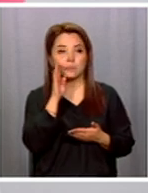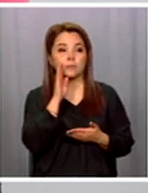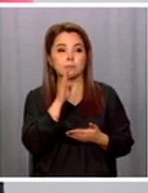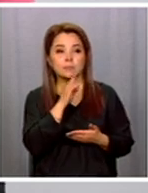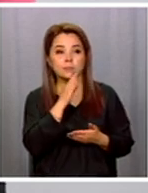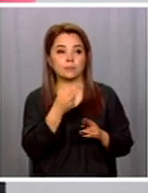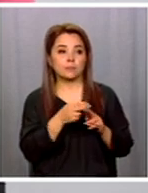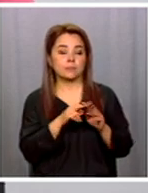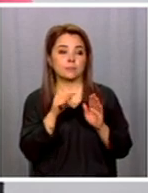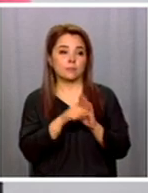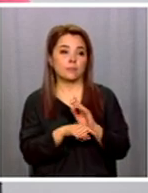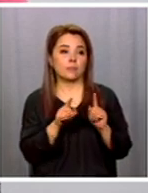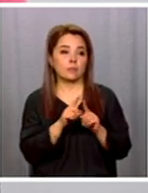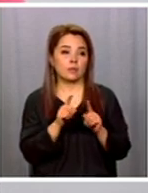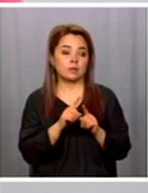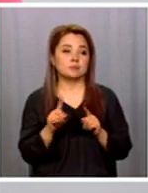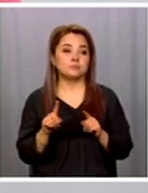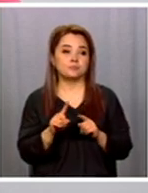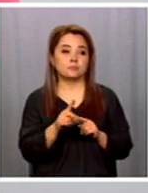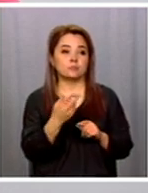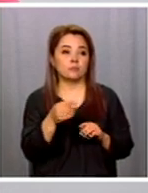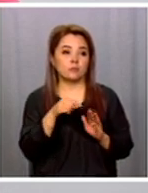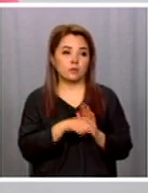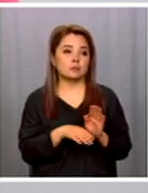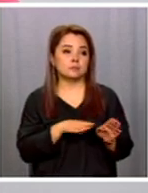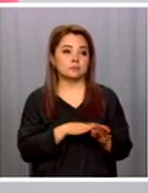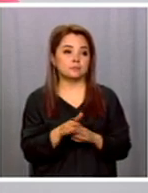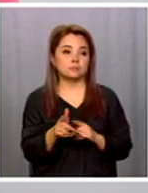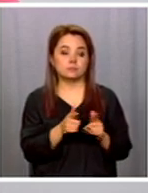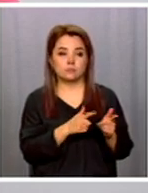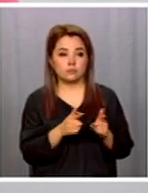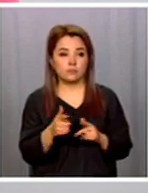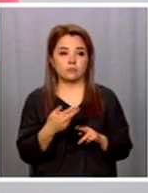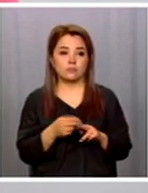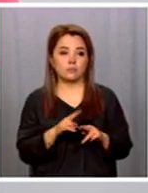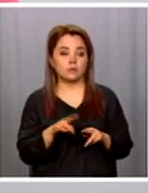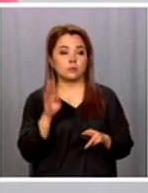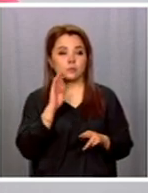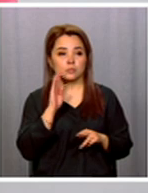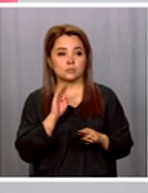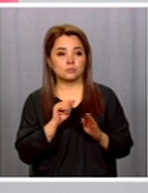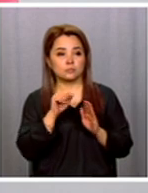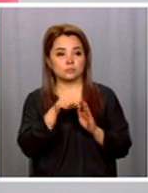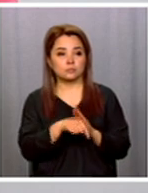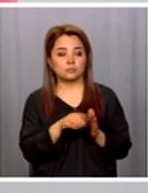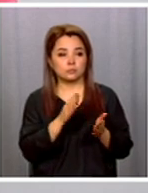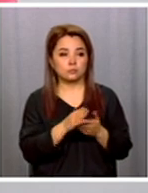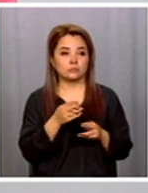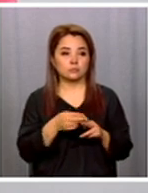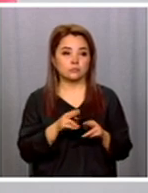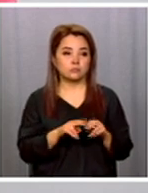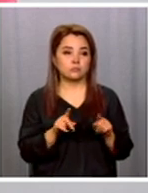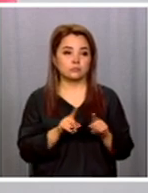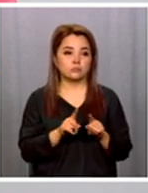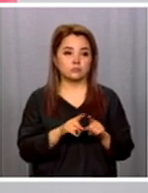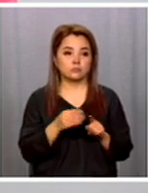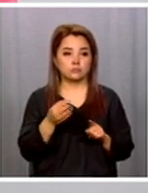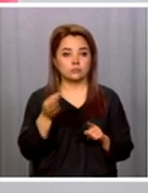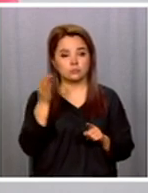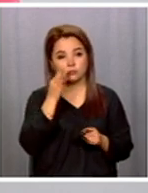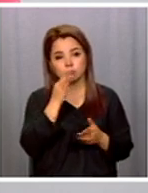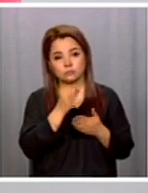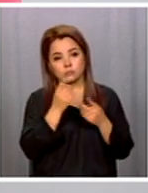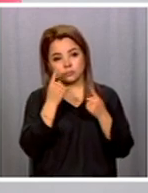антеридийдің ішінде сперматозоидтар пісіп жетіледі де, ол суға түседі. Бұл жерде балалар, ескертетін